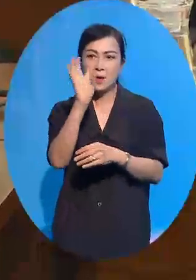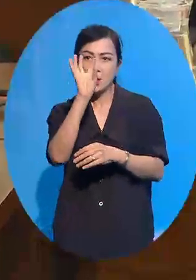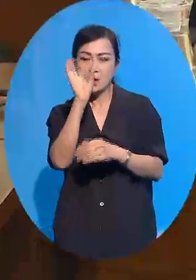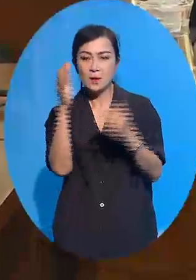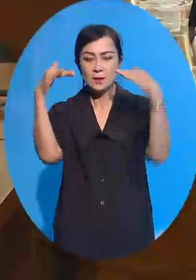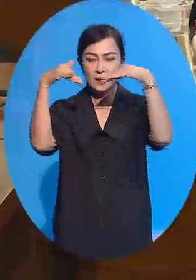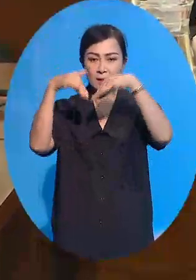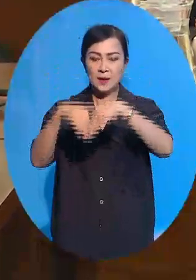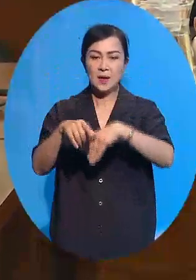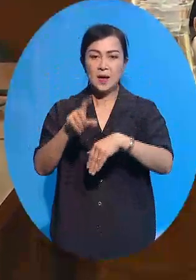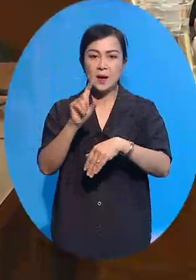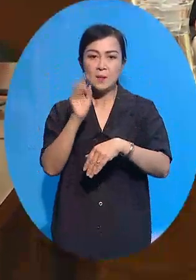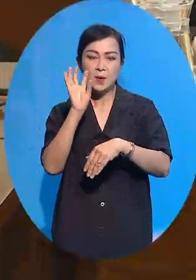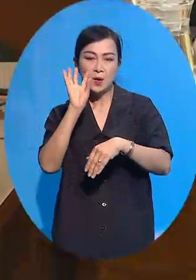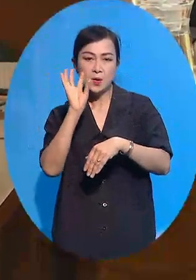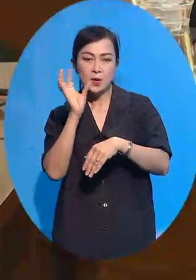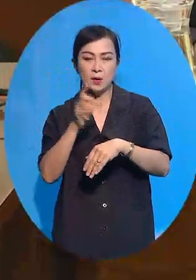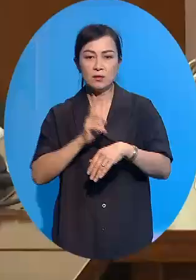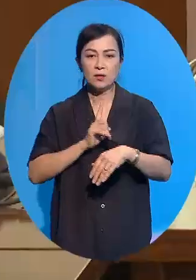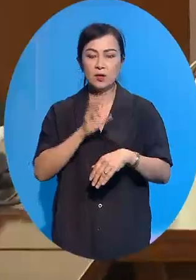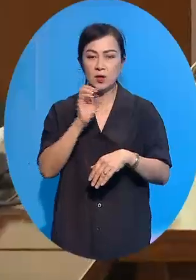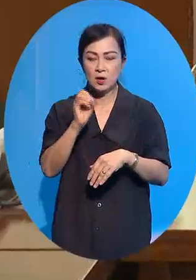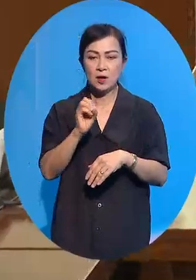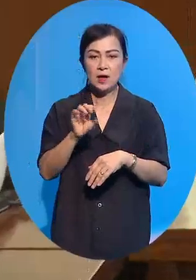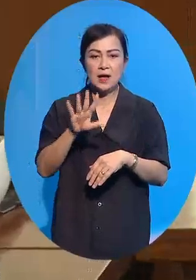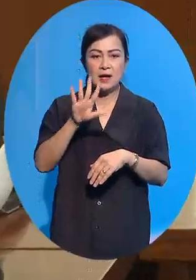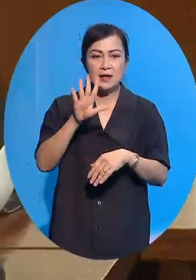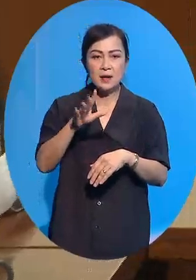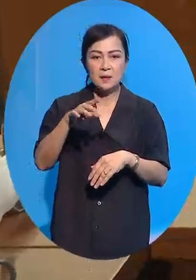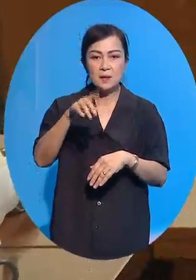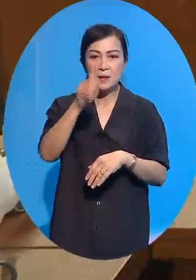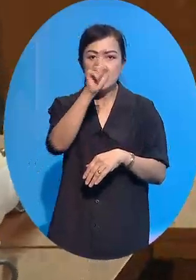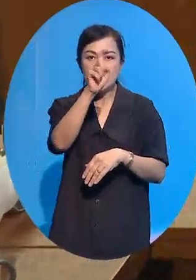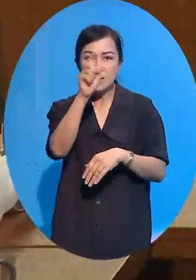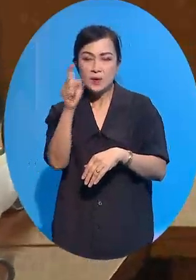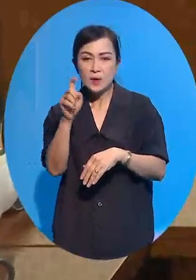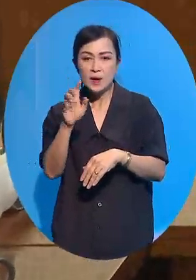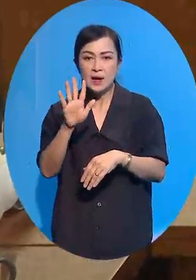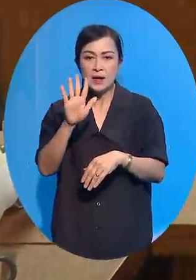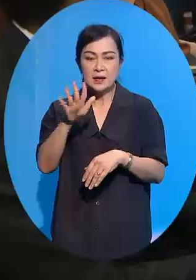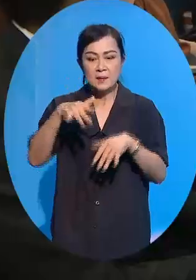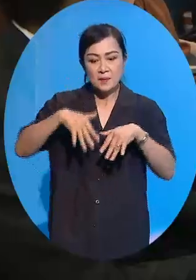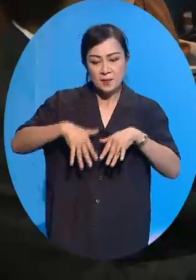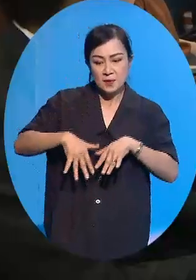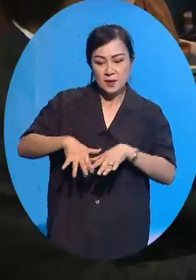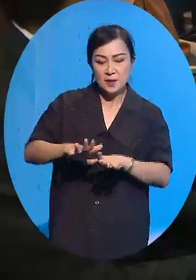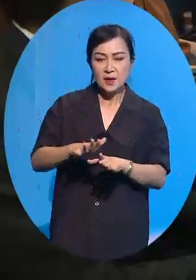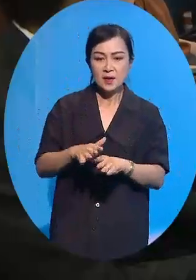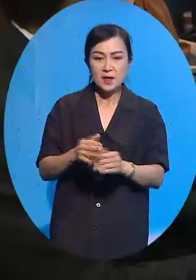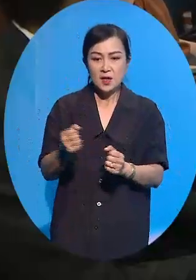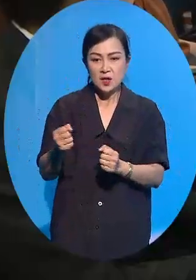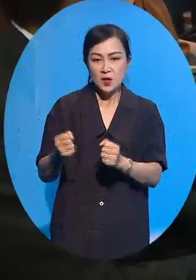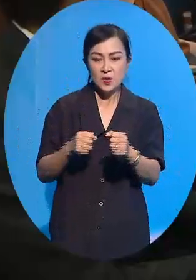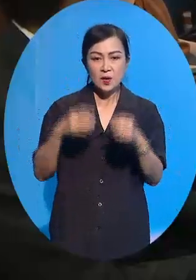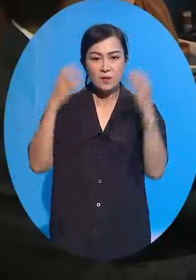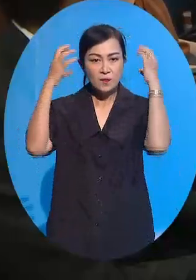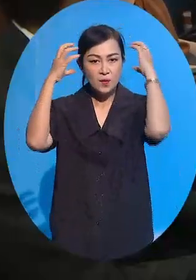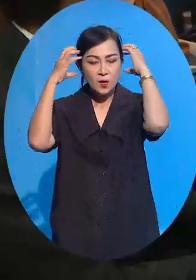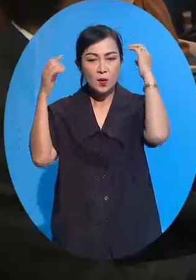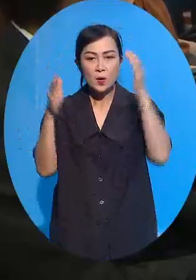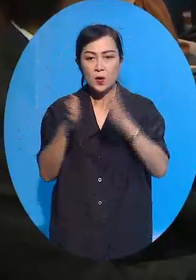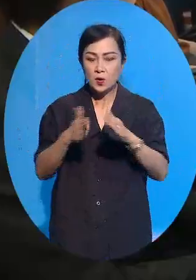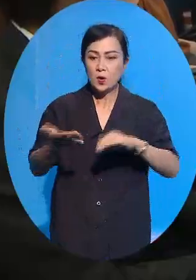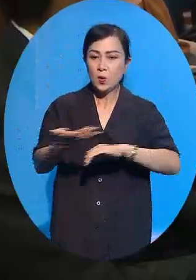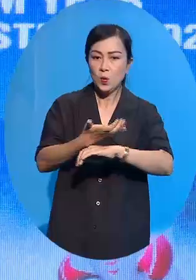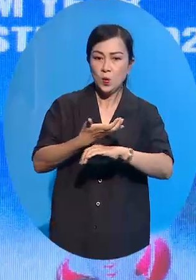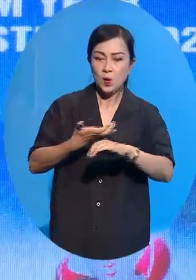tham gia, gồm 10 khinh khí cầu bay tự do, 5 khinh khí cầu bay treo, 5 khinh khí cầu bay trình diễn, được điều khiển bởi các phi công đến từ nhiều quốc